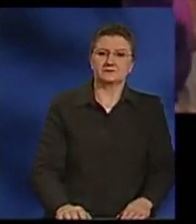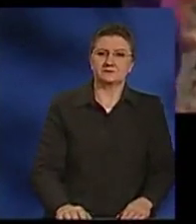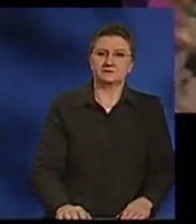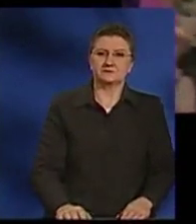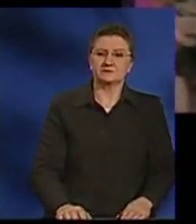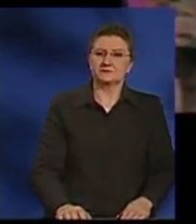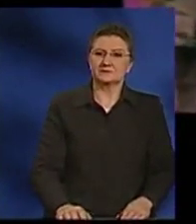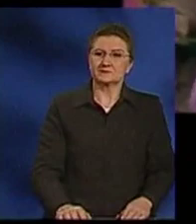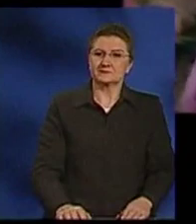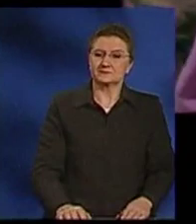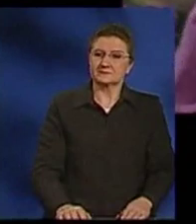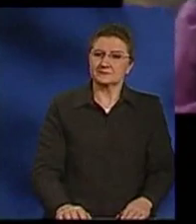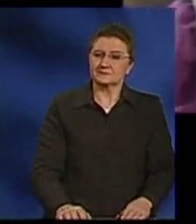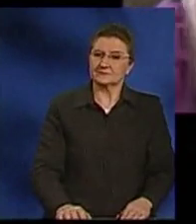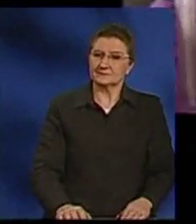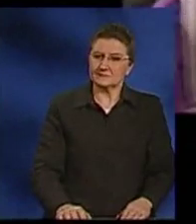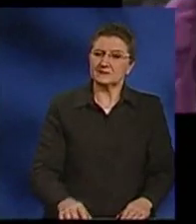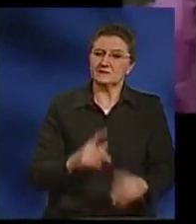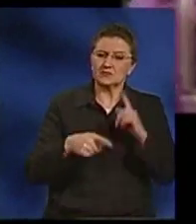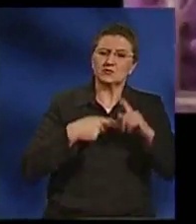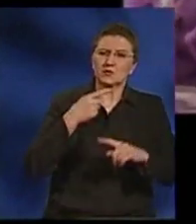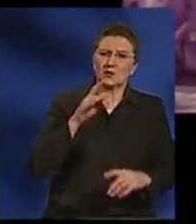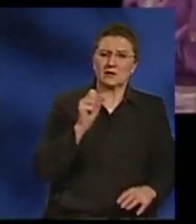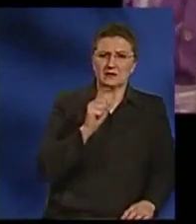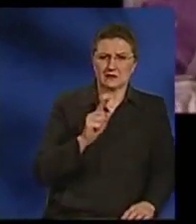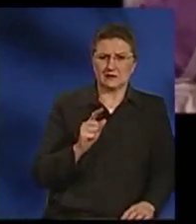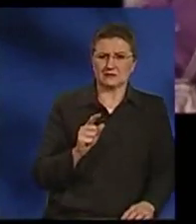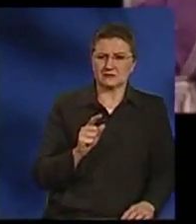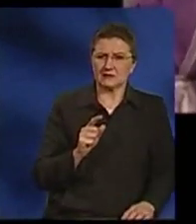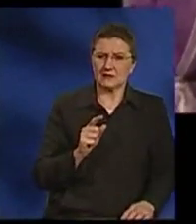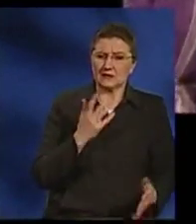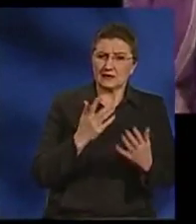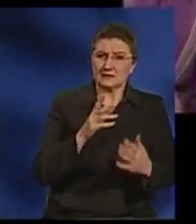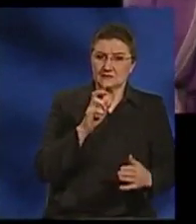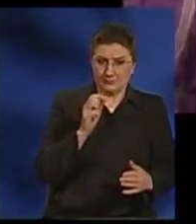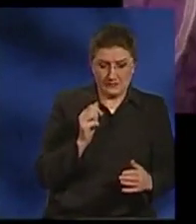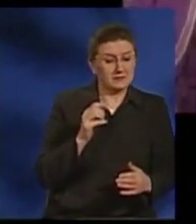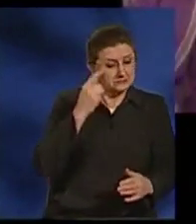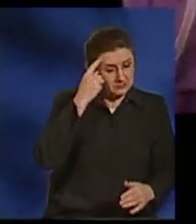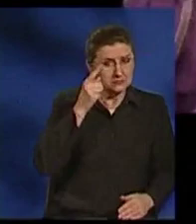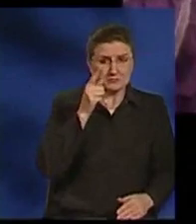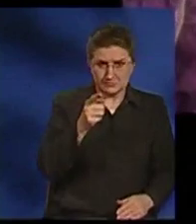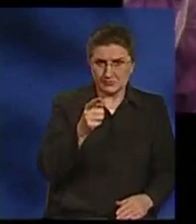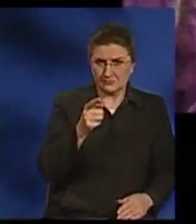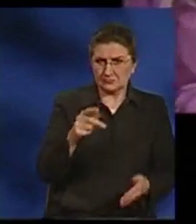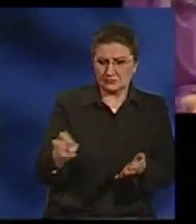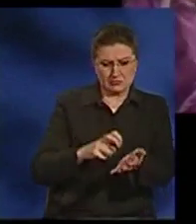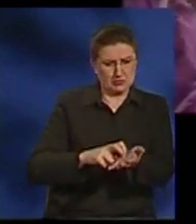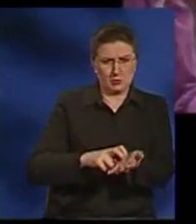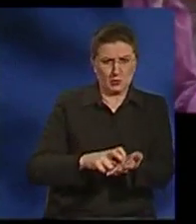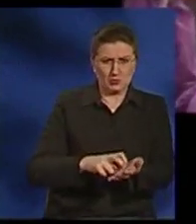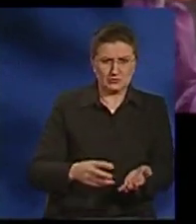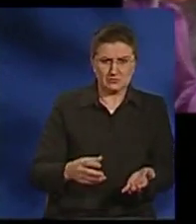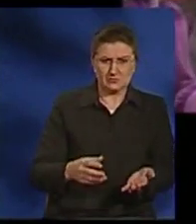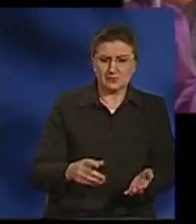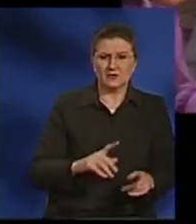-нибудь в другой раз. Я, конечно, в другой раз. Знаешь, если бы я не знал тебя, я подумал, что ты струсил. А,